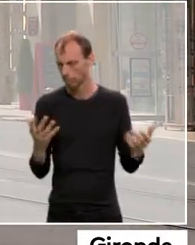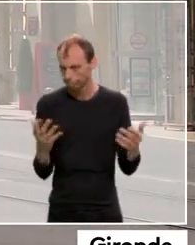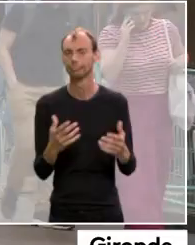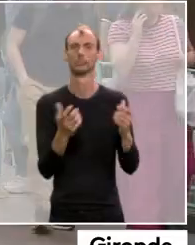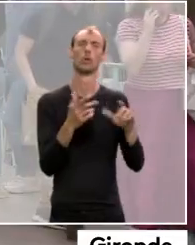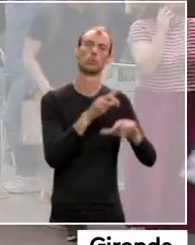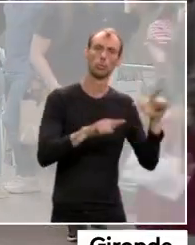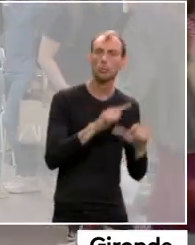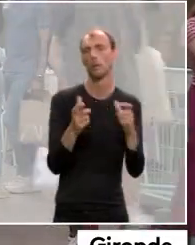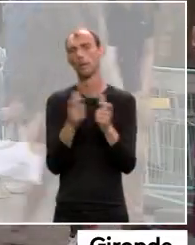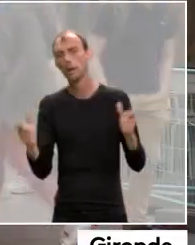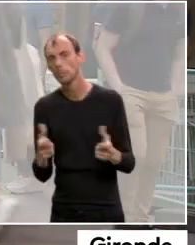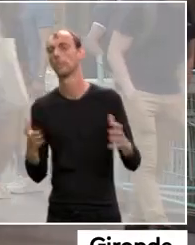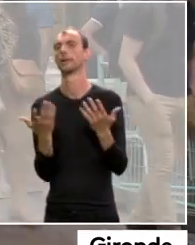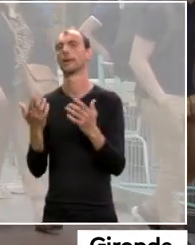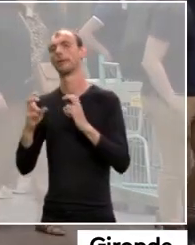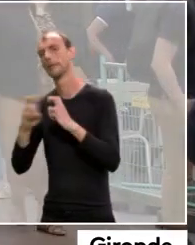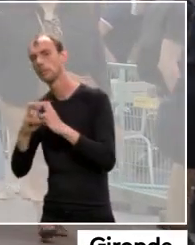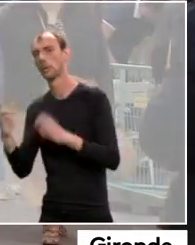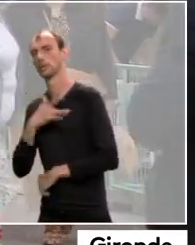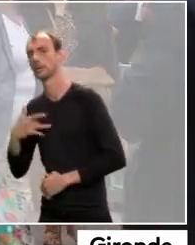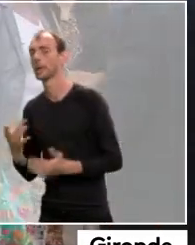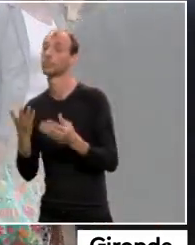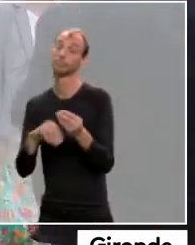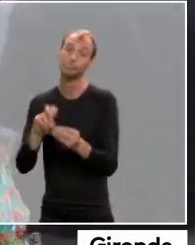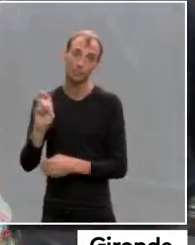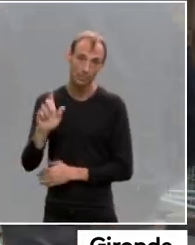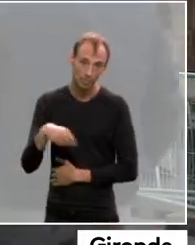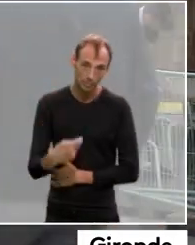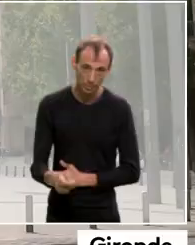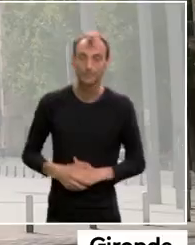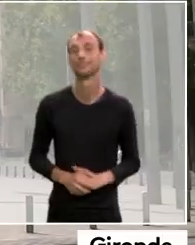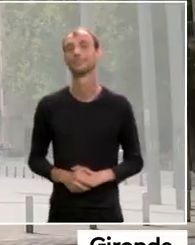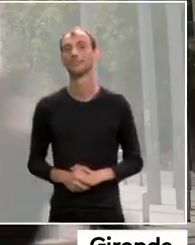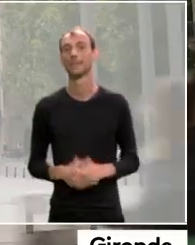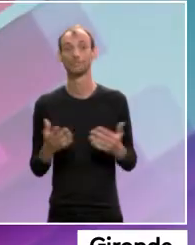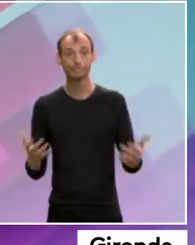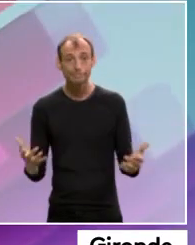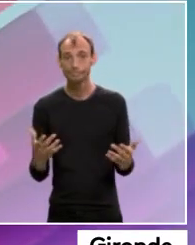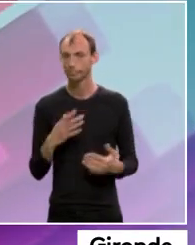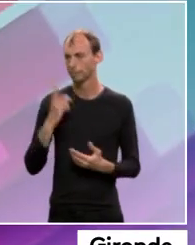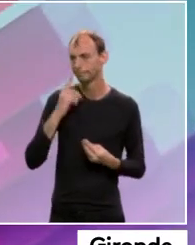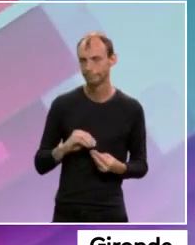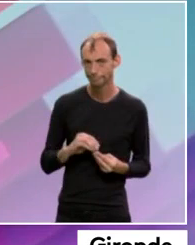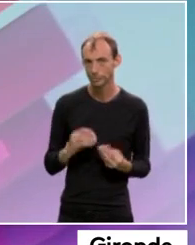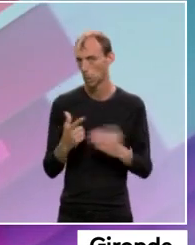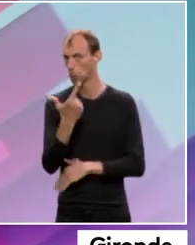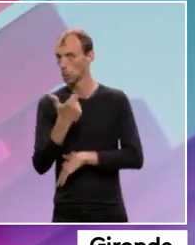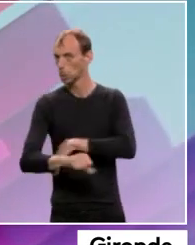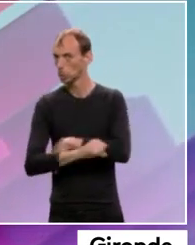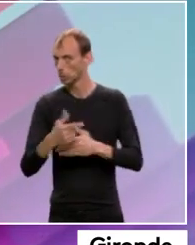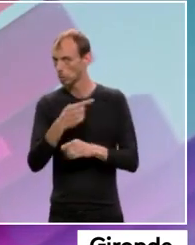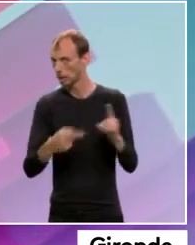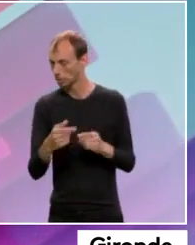l'immobilier la santé les transports et l'environnement bien évidemment et une question qui se pose ce soir à deux semaines et demi du premier tour la majorité